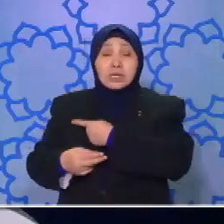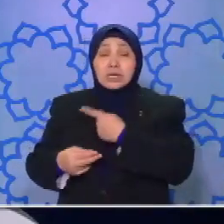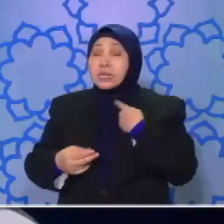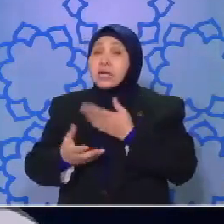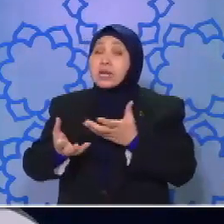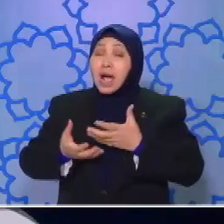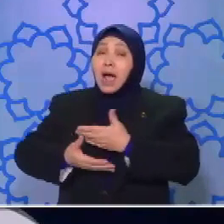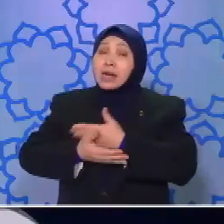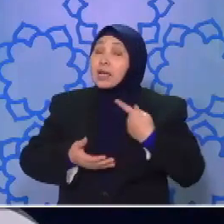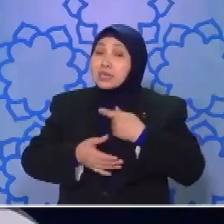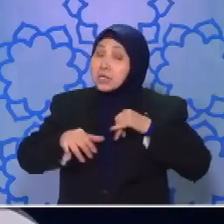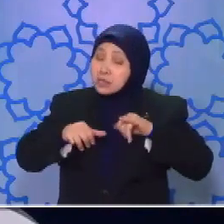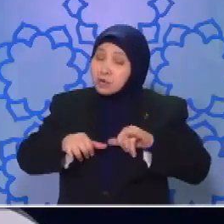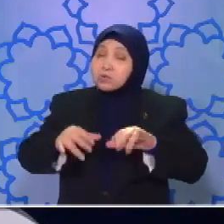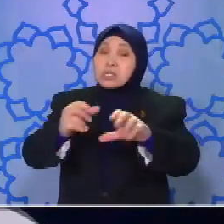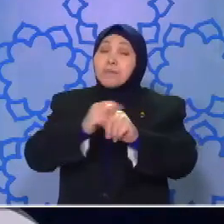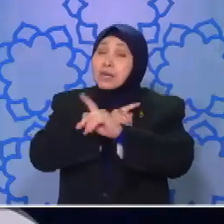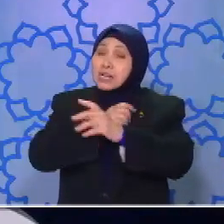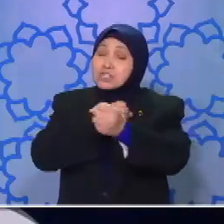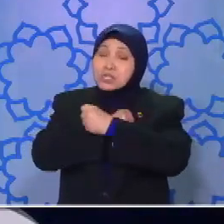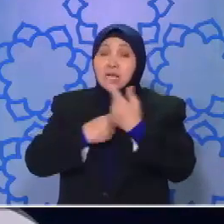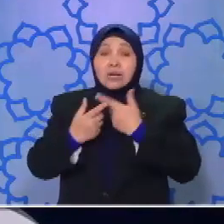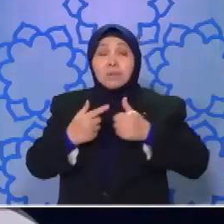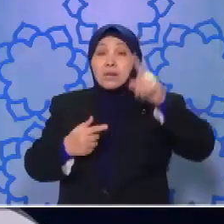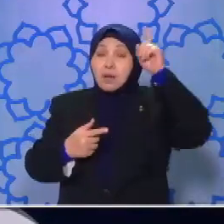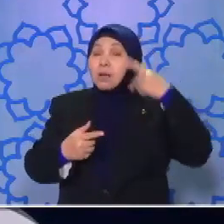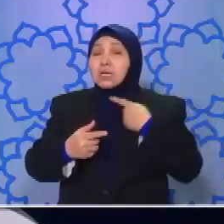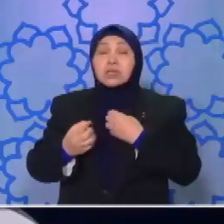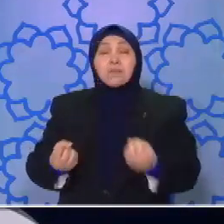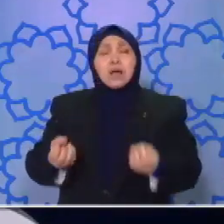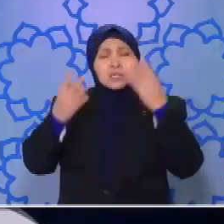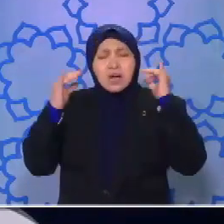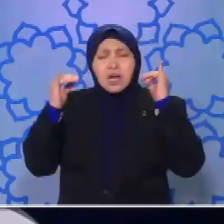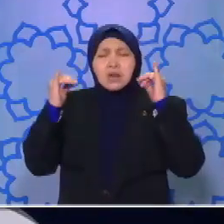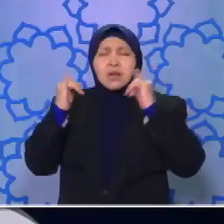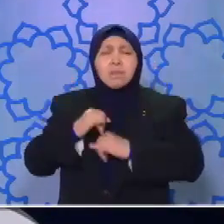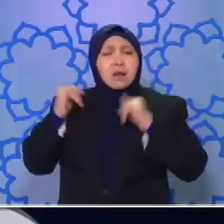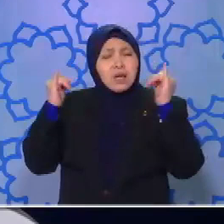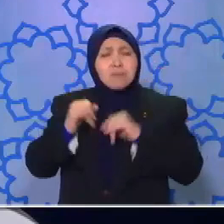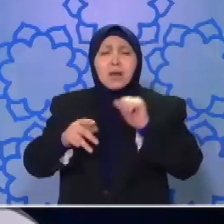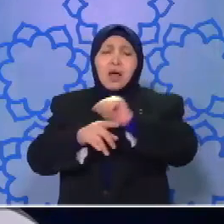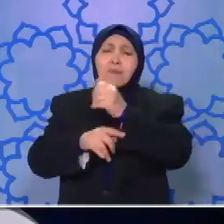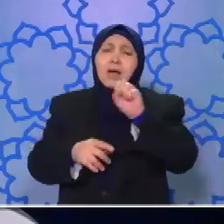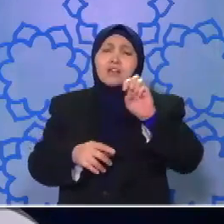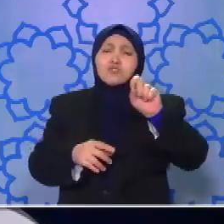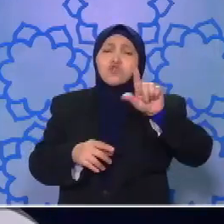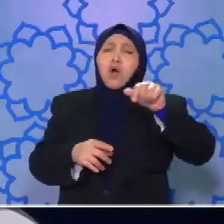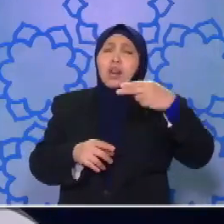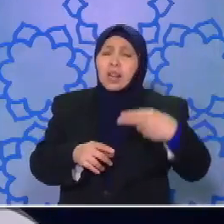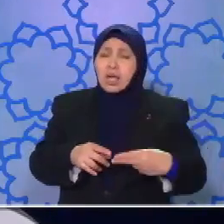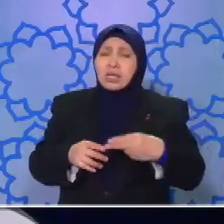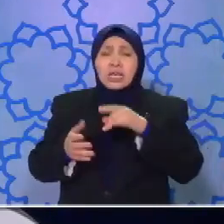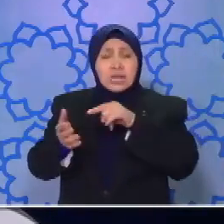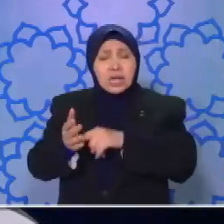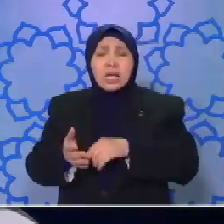nak anak kita itu terus dapat kasih sayang daripada Allah, kita banyakkan amal soleh. Dan inilah takwil